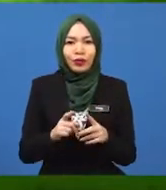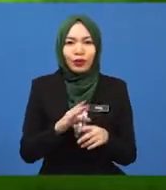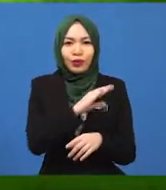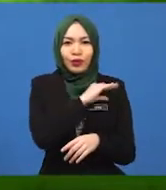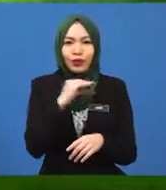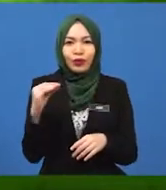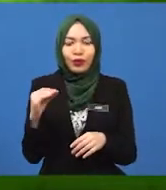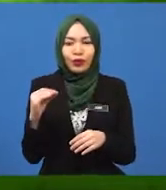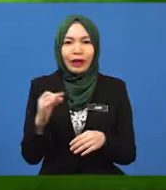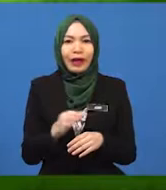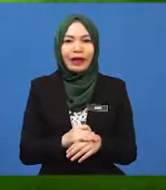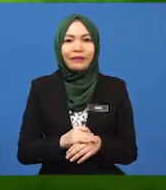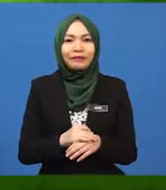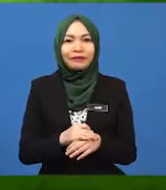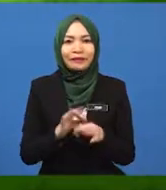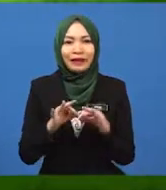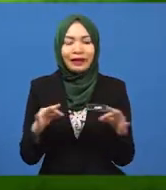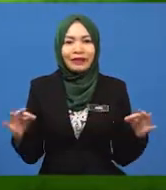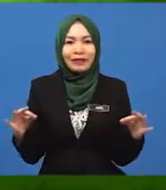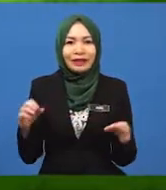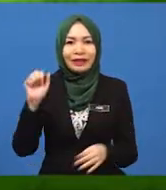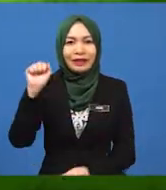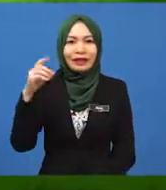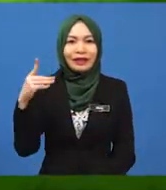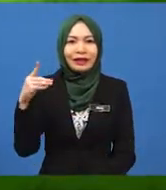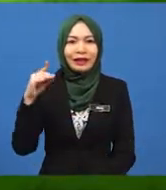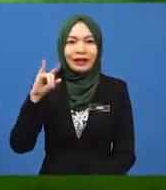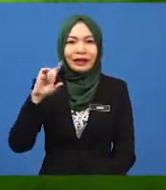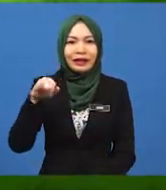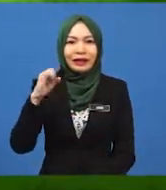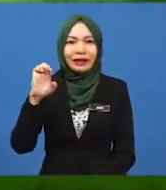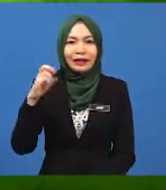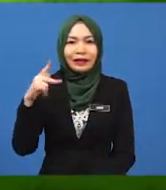adjektif dan frasa sendi nama pula berwarna hijau.